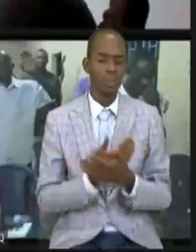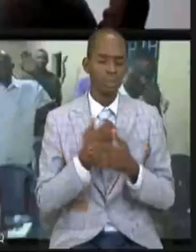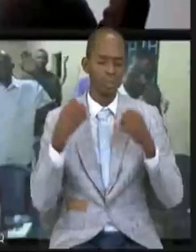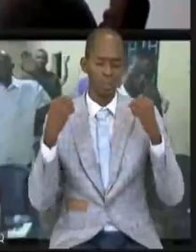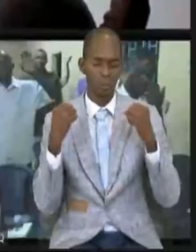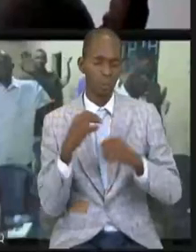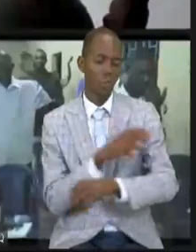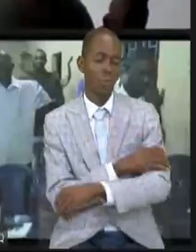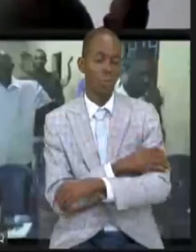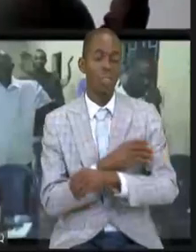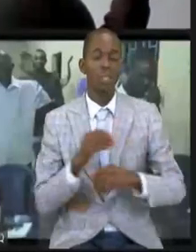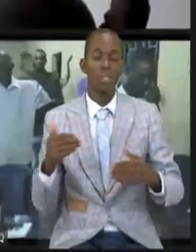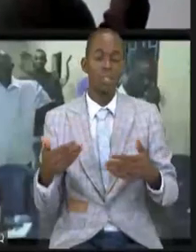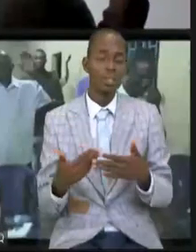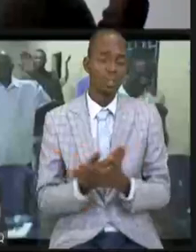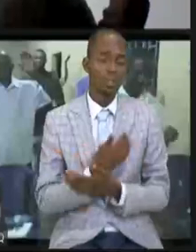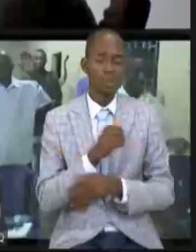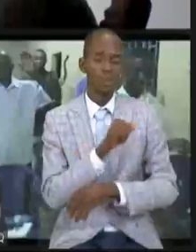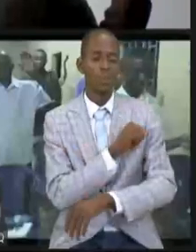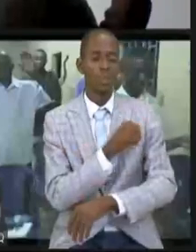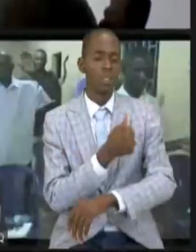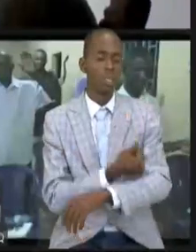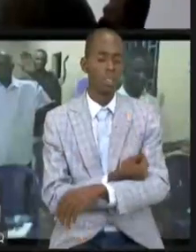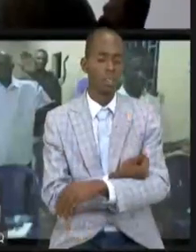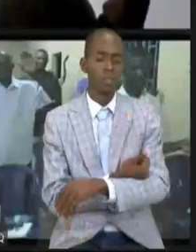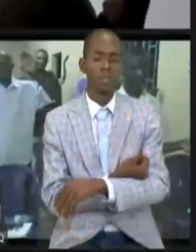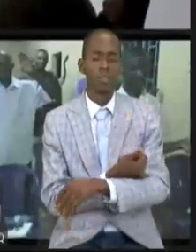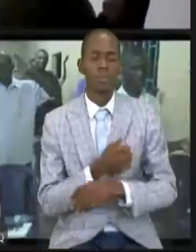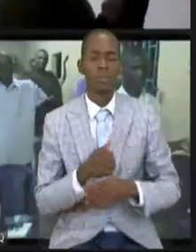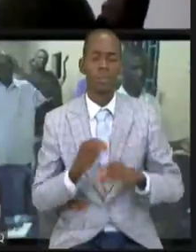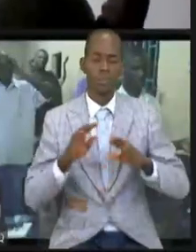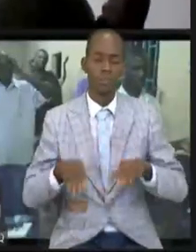nouvelle puissance, une nouvelle autorité.